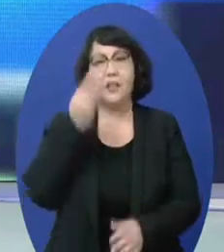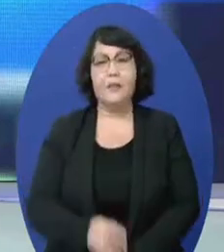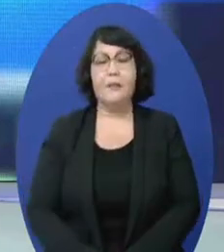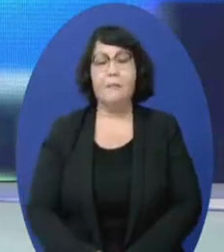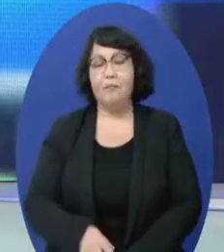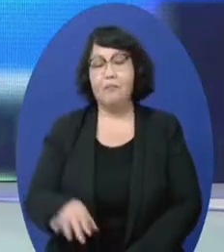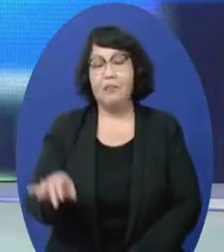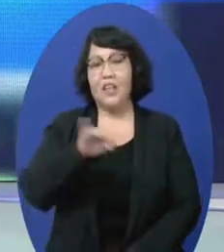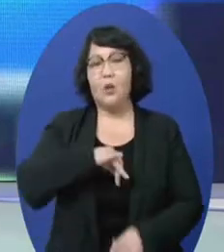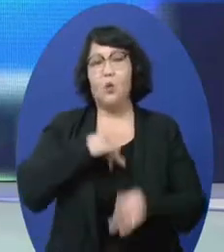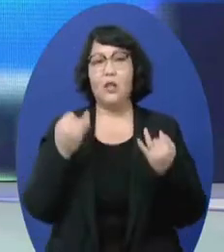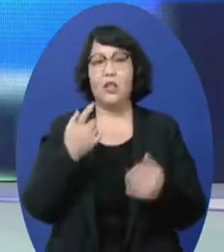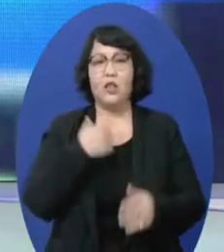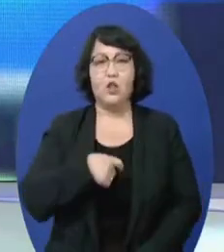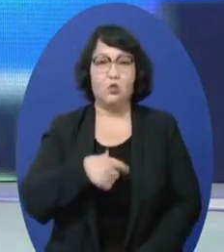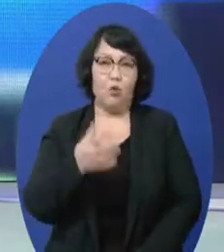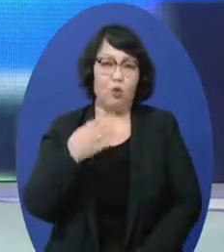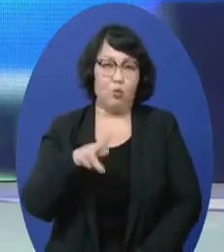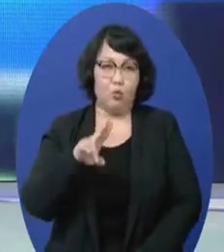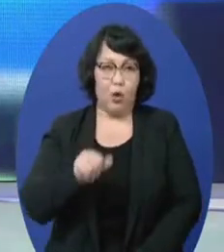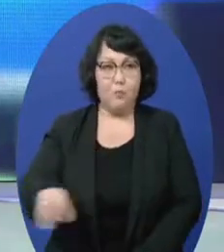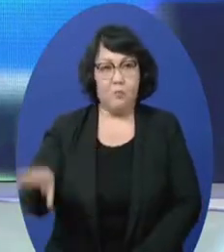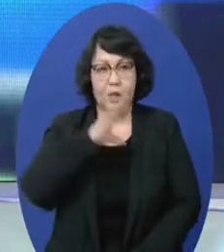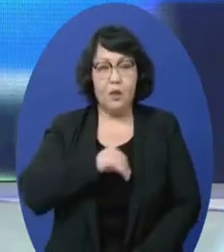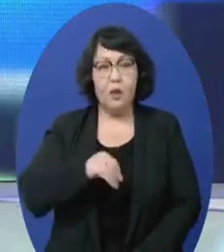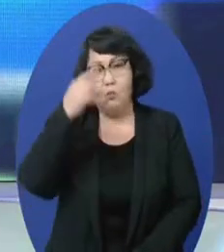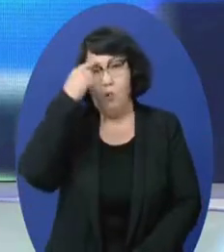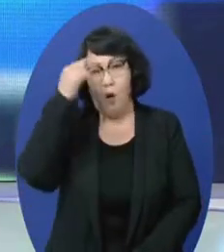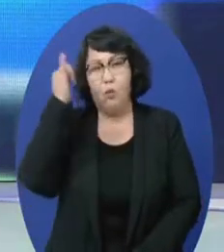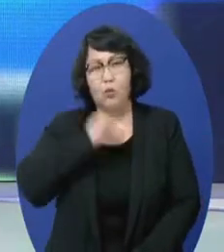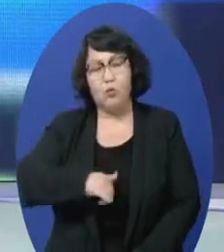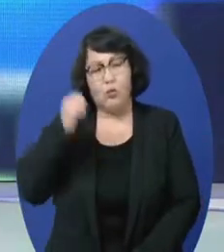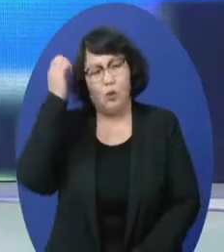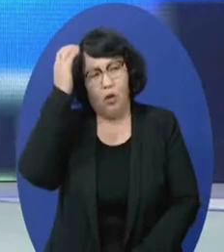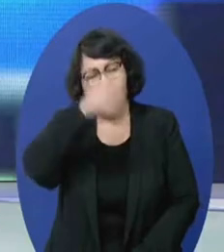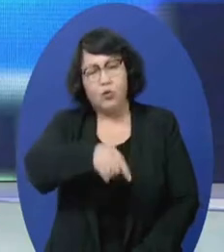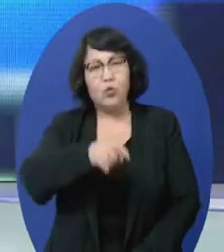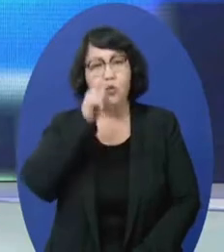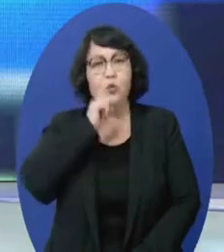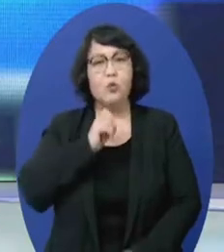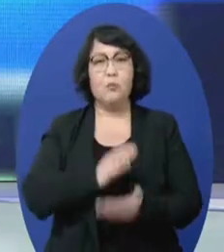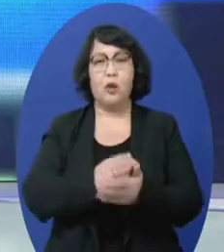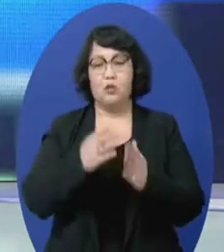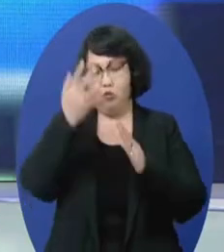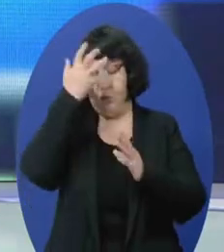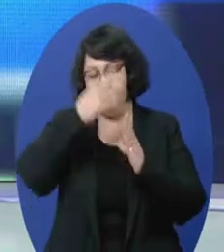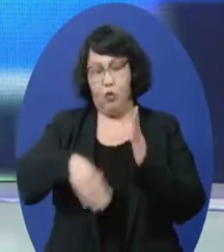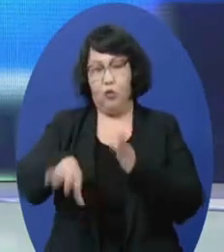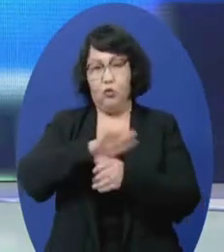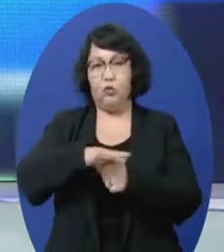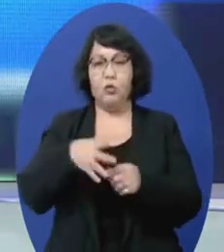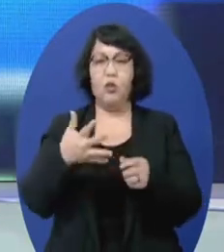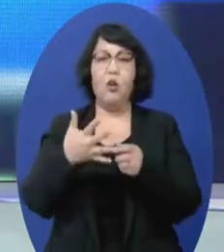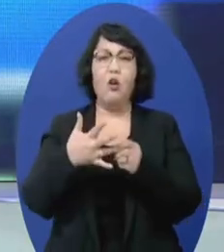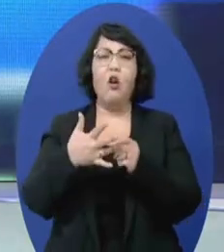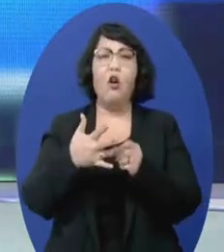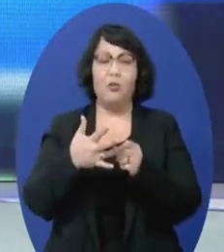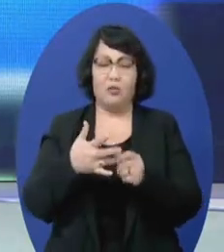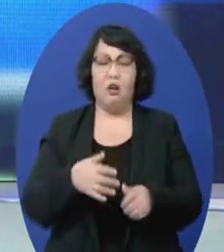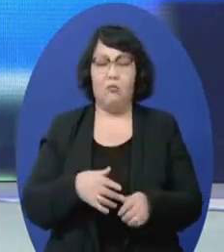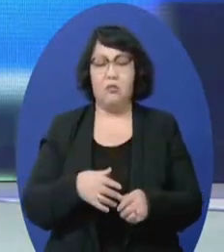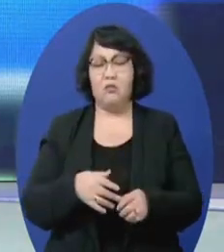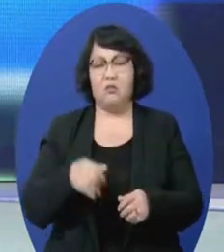Улсын хурлын гишүүн Одон Туяа өнөөдөр бид эх орондоо харьмаар байна суултыг төрийн ордны 2 дугаар давхарт эхлүүллээ. Энэ талаараа хэвлэлийнх нь мэдээлэл өгсөн юм.